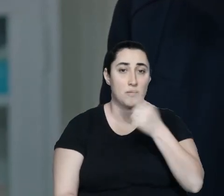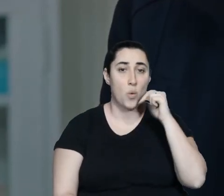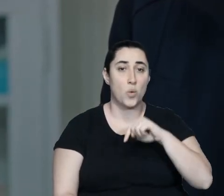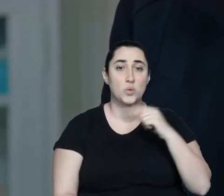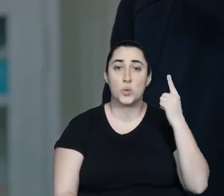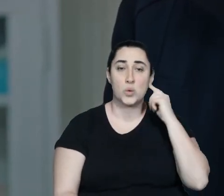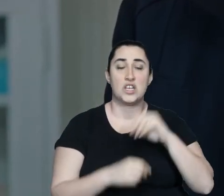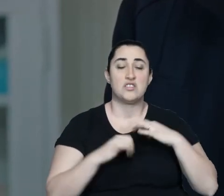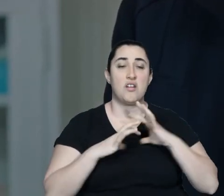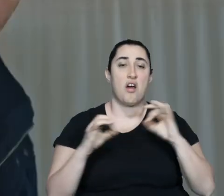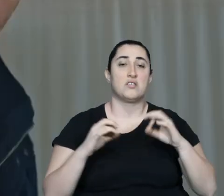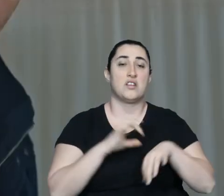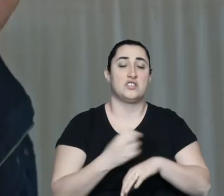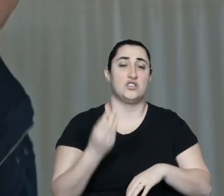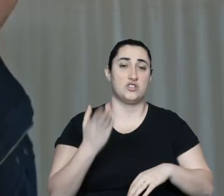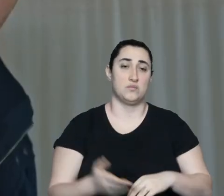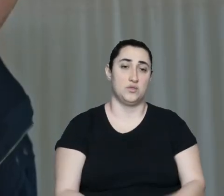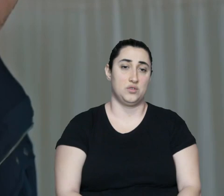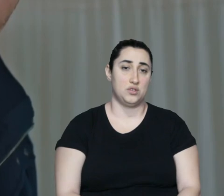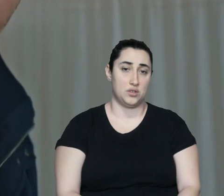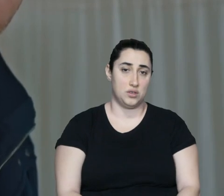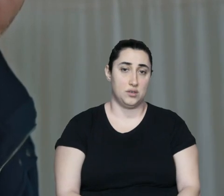bütün bunları duyduğu için rahatsızlanmış böyle.